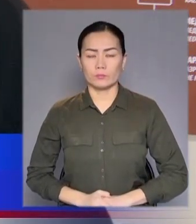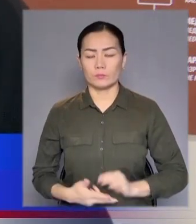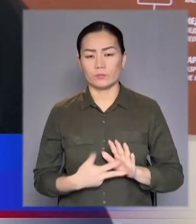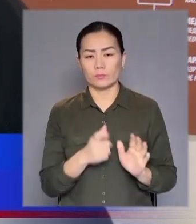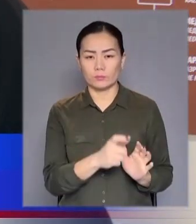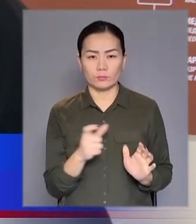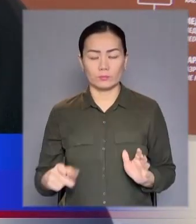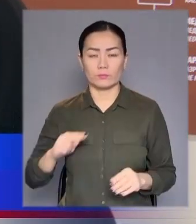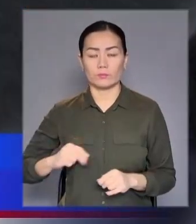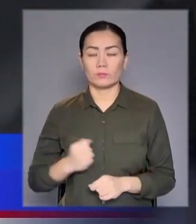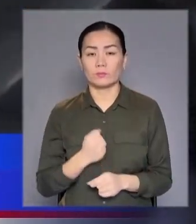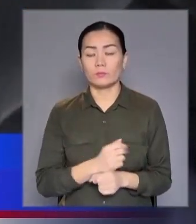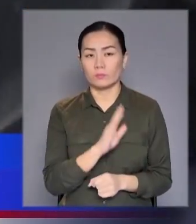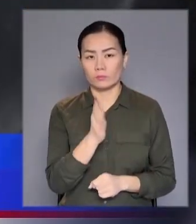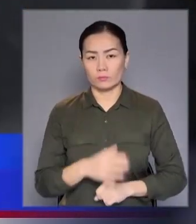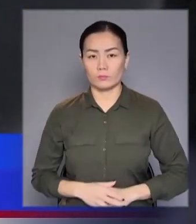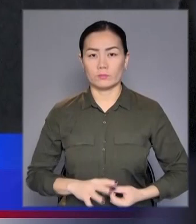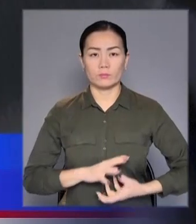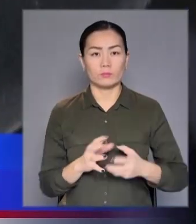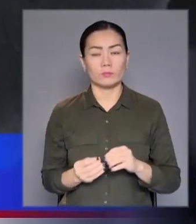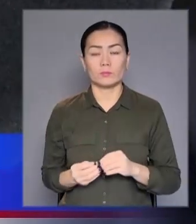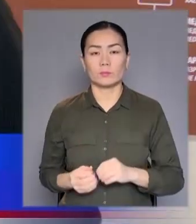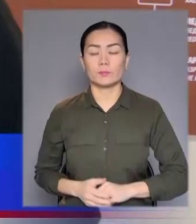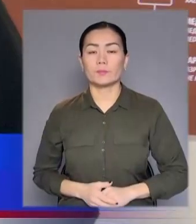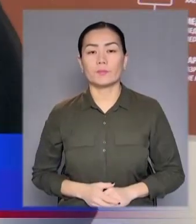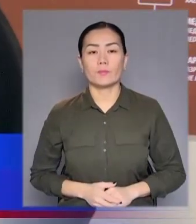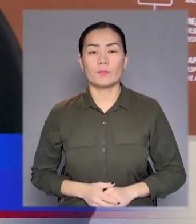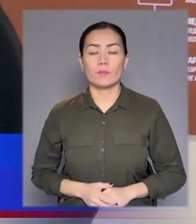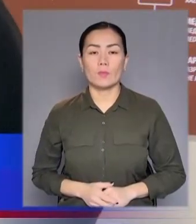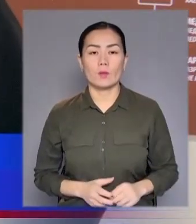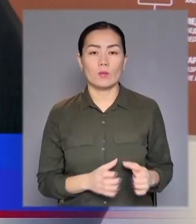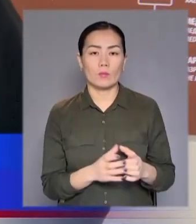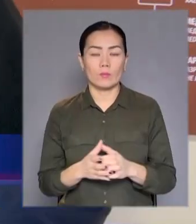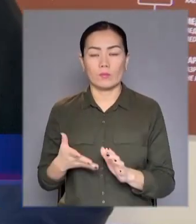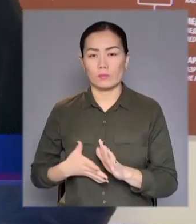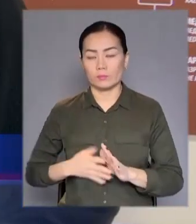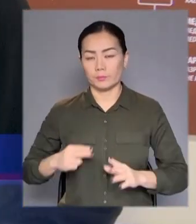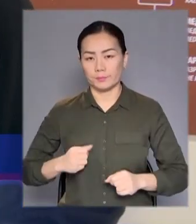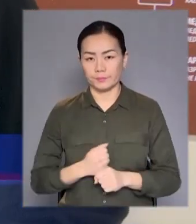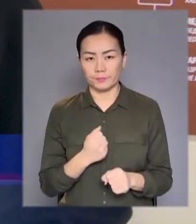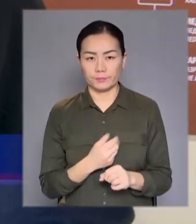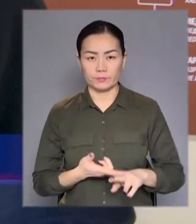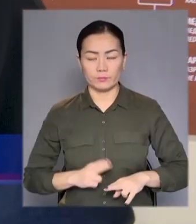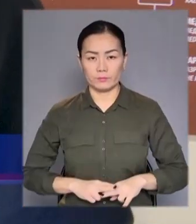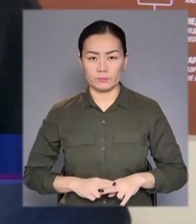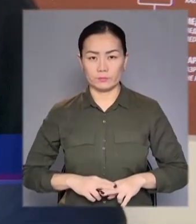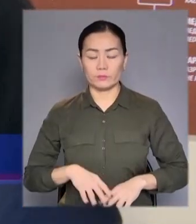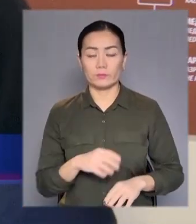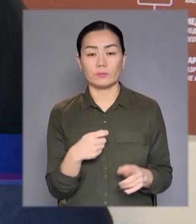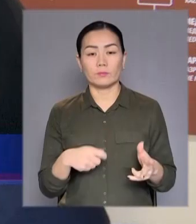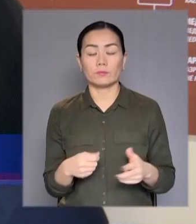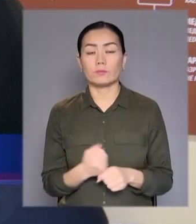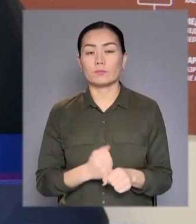адам жобада жұмыс жасады. Жобаның нәтижесінде жаңағы ұжымдық зерттеу нәтижесі осы